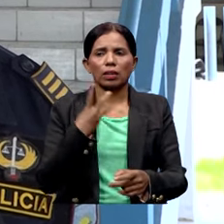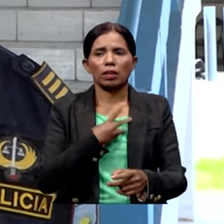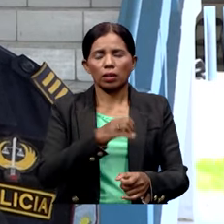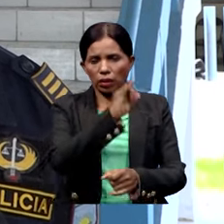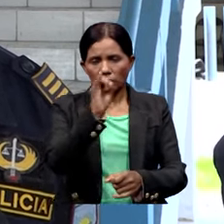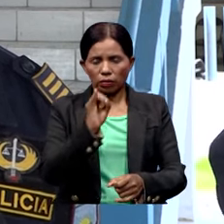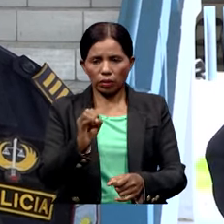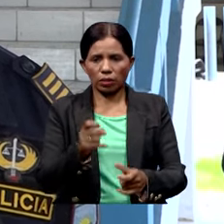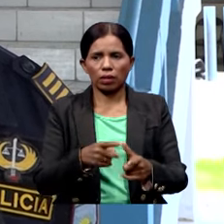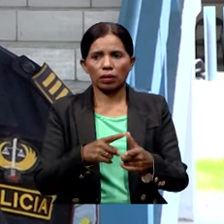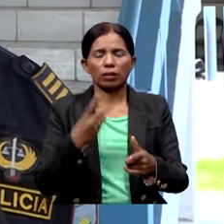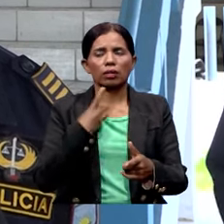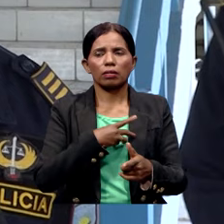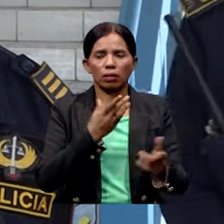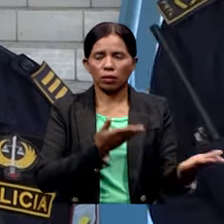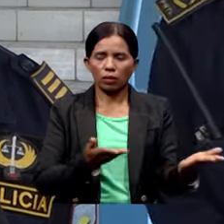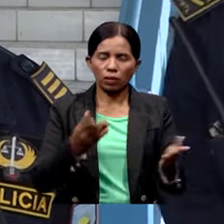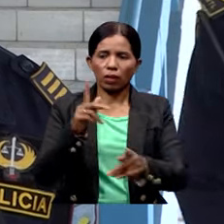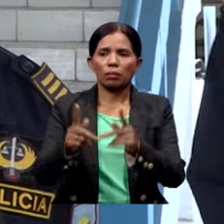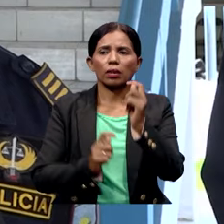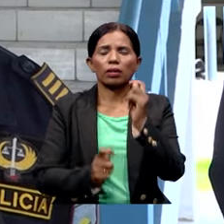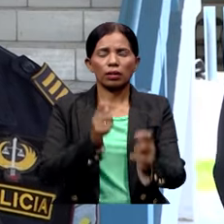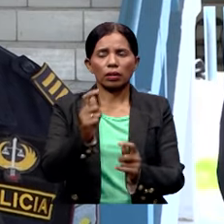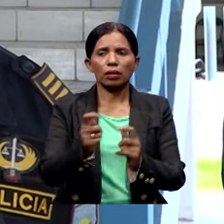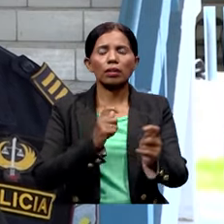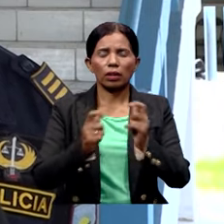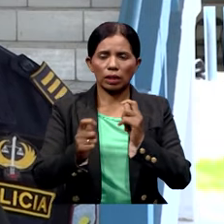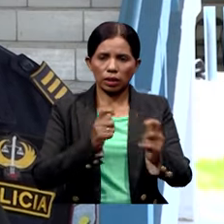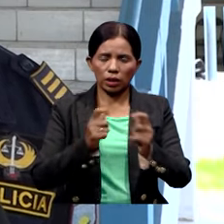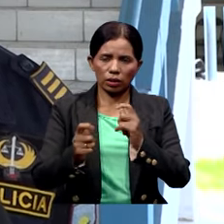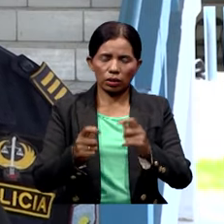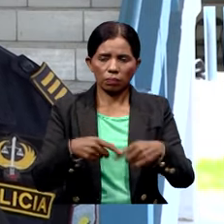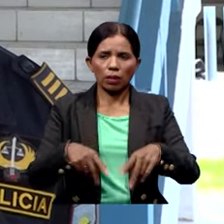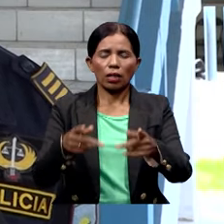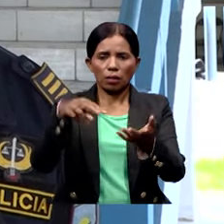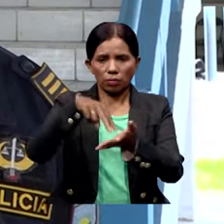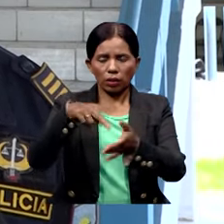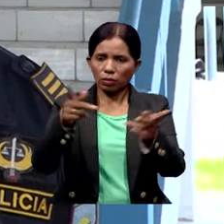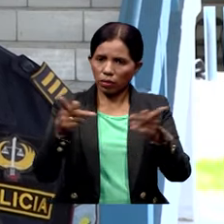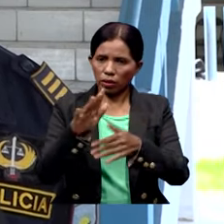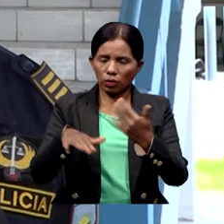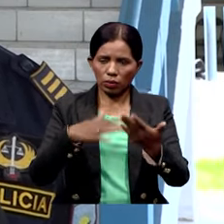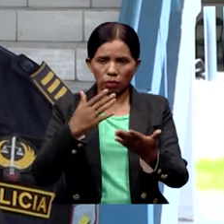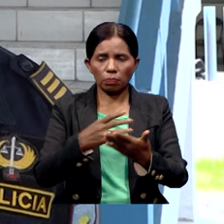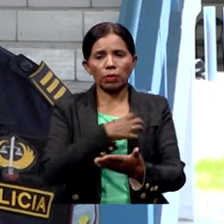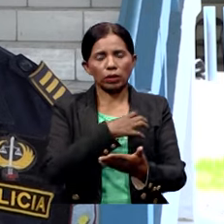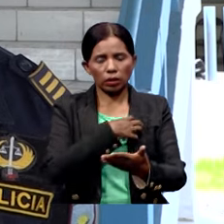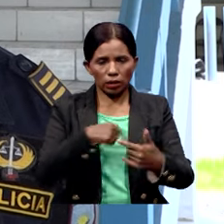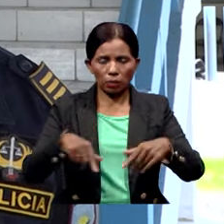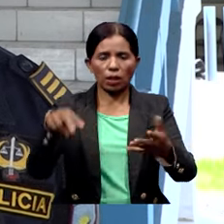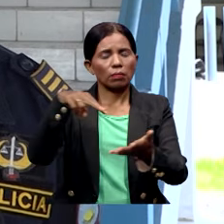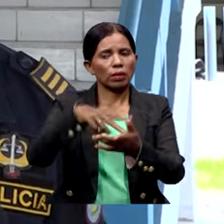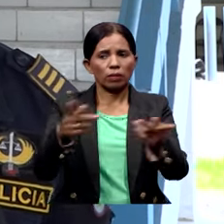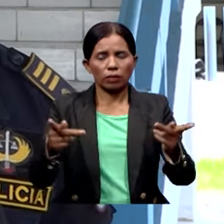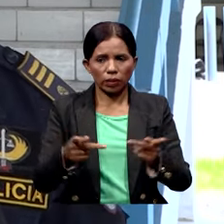identifikane ita sempre haruka transit sira aumenta transit sira fatin sirne para bele maski itene strada makane